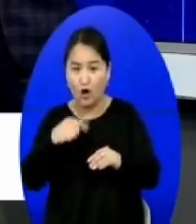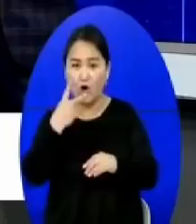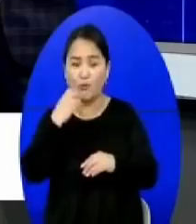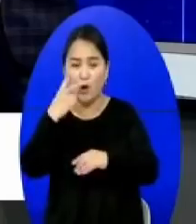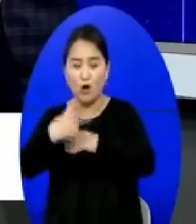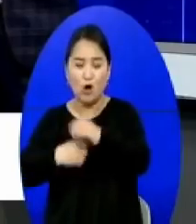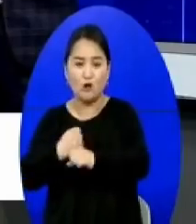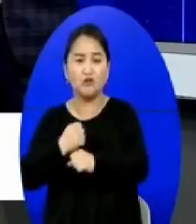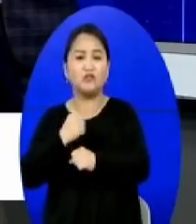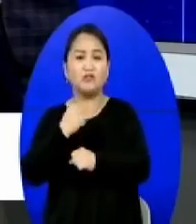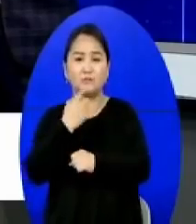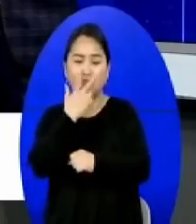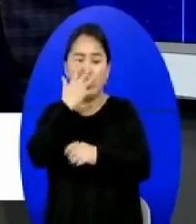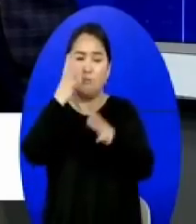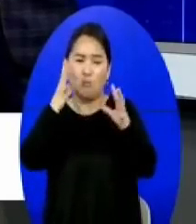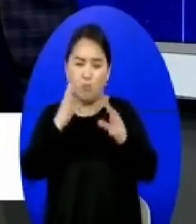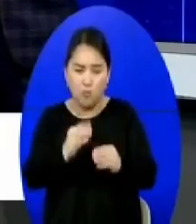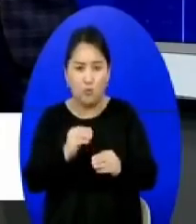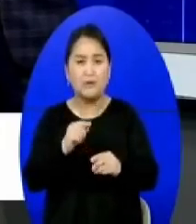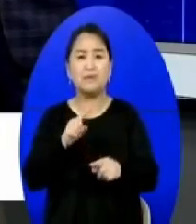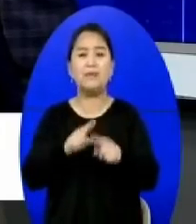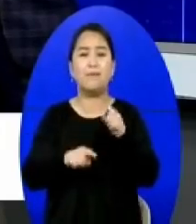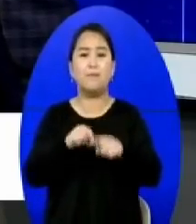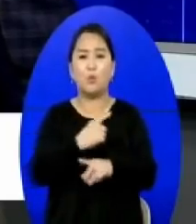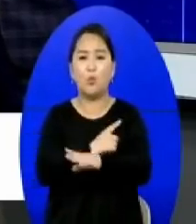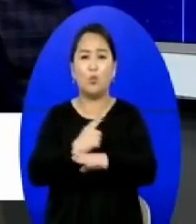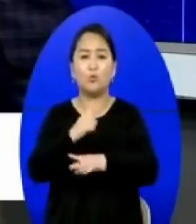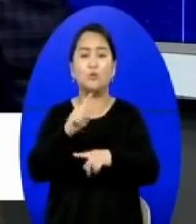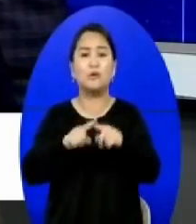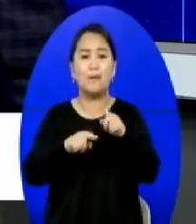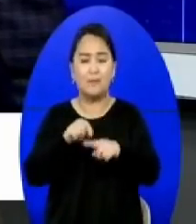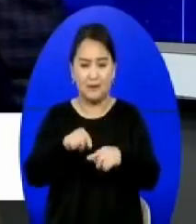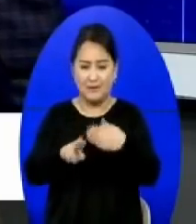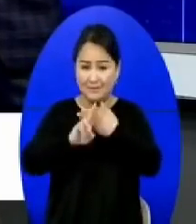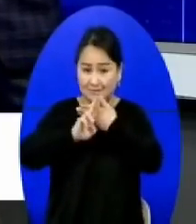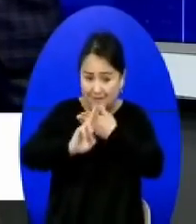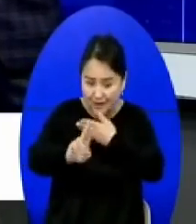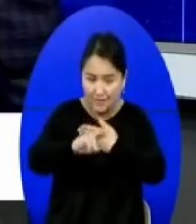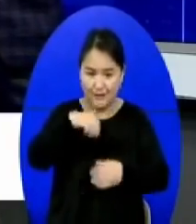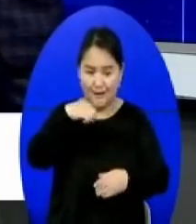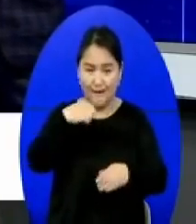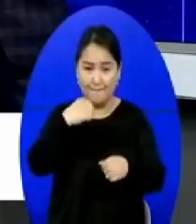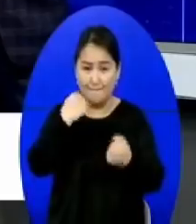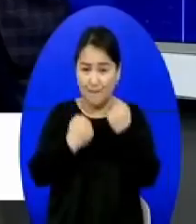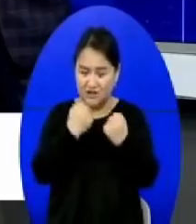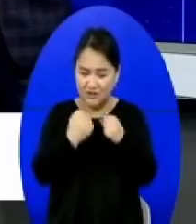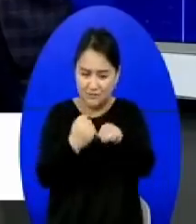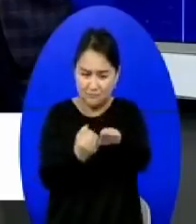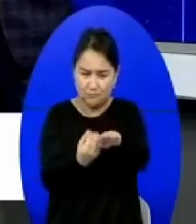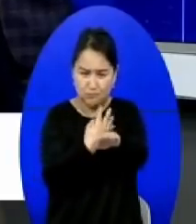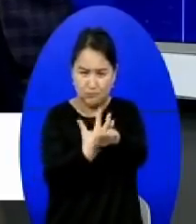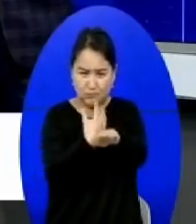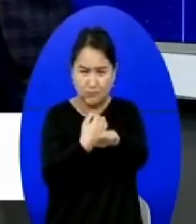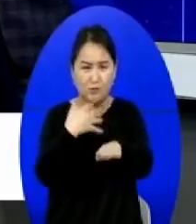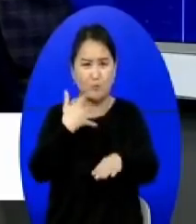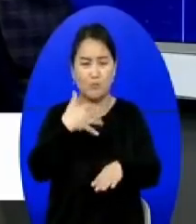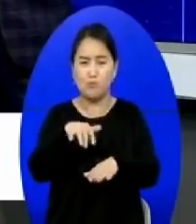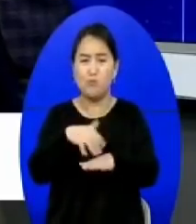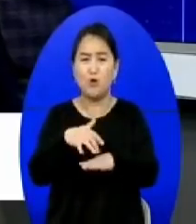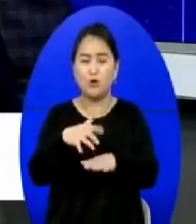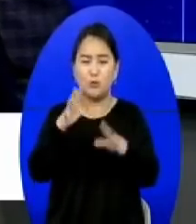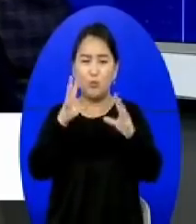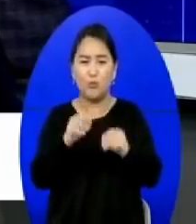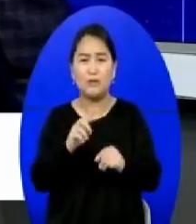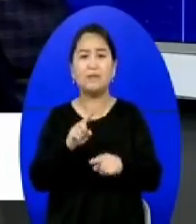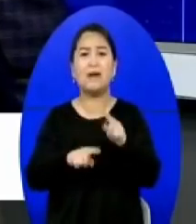энэ одоо авто машинаас ялгарч байгаа угарын хийг хэрхэн яаж бууруулах нь гэдэг чиглэл дээр тодорхой хариултууд бид авсан байгаа. За ер нь яг өнөөдрийн байдлаар бол нийт